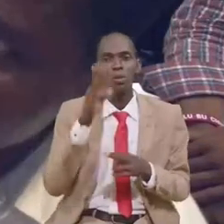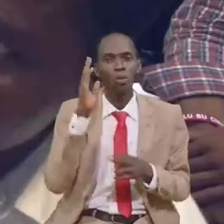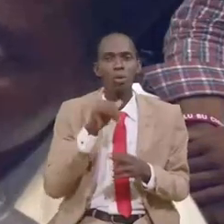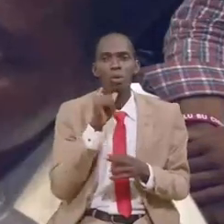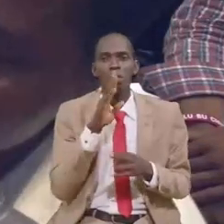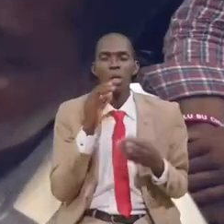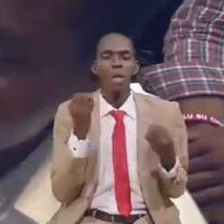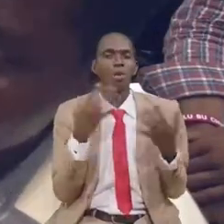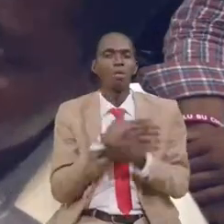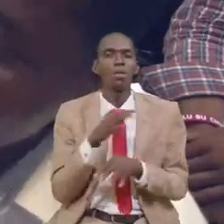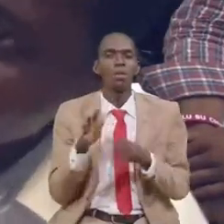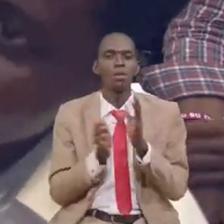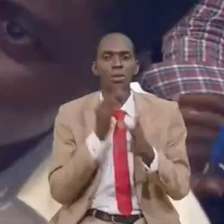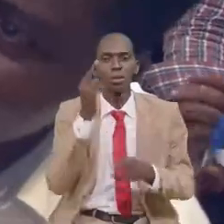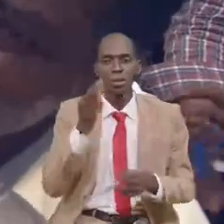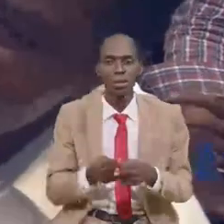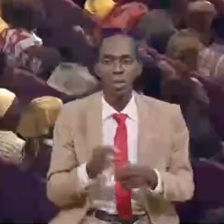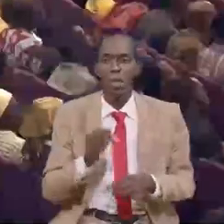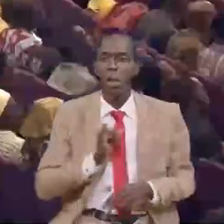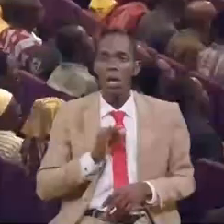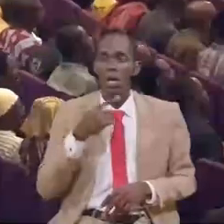Je dis, vous n'aurez pas peur.